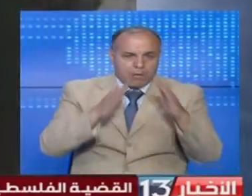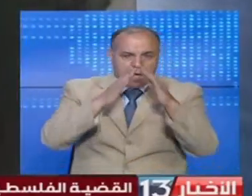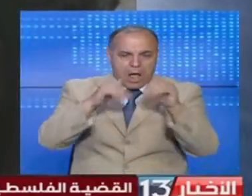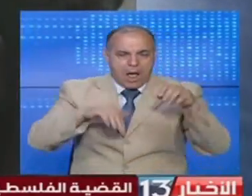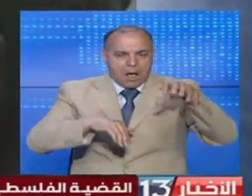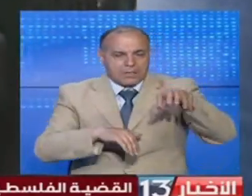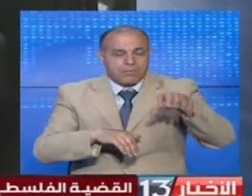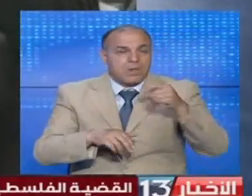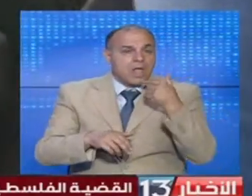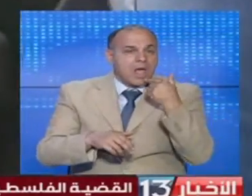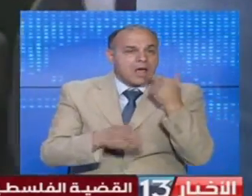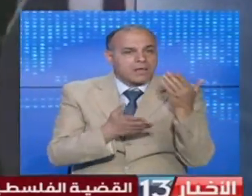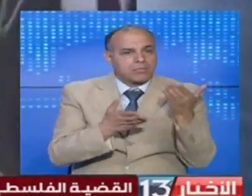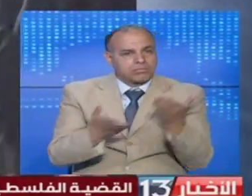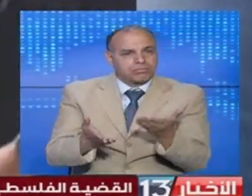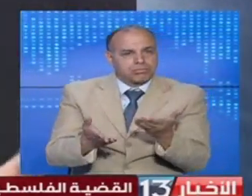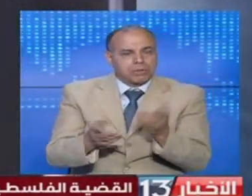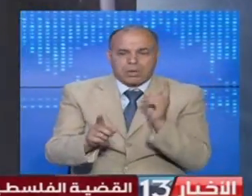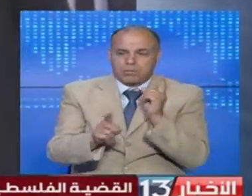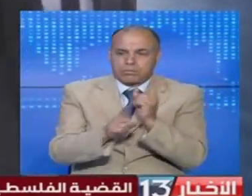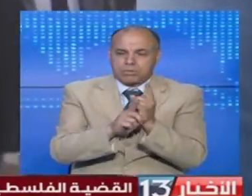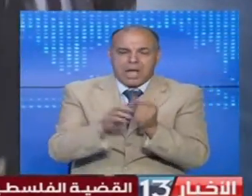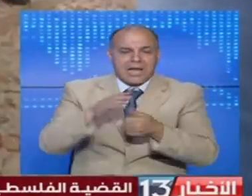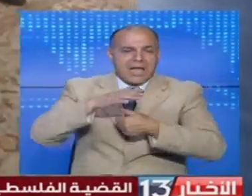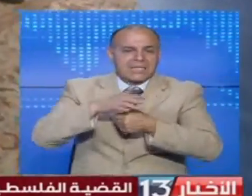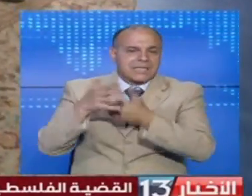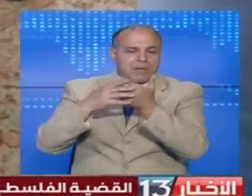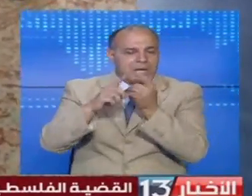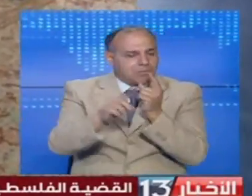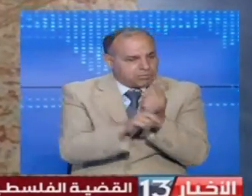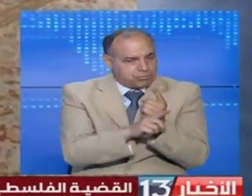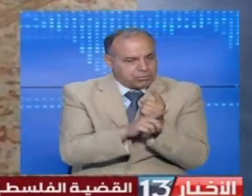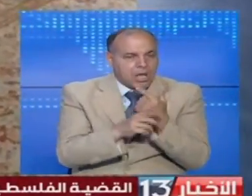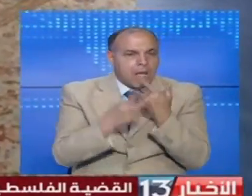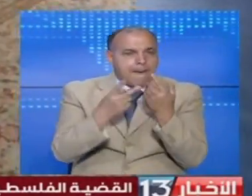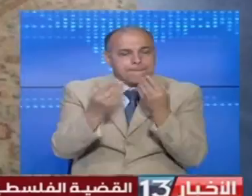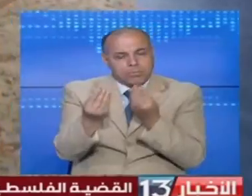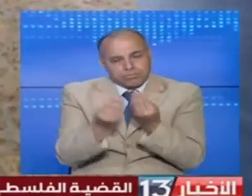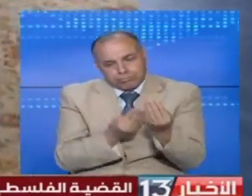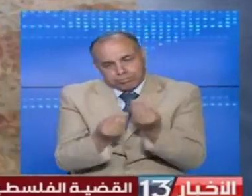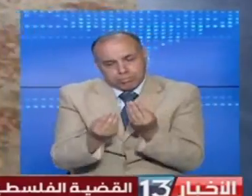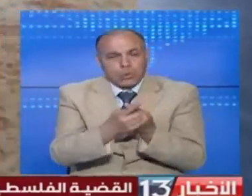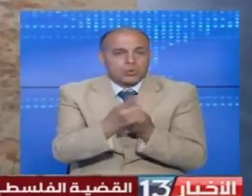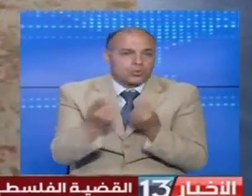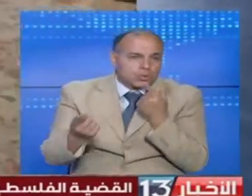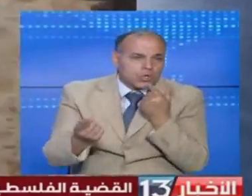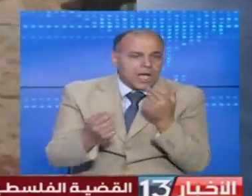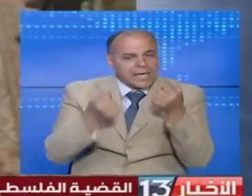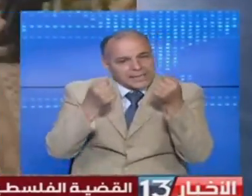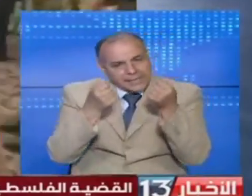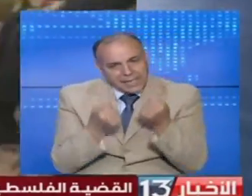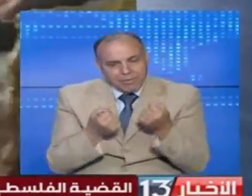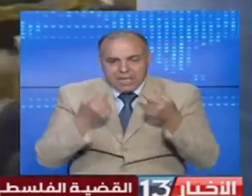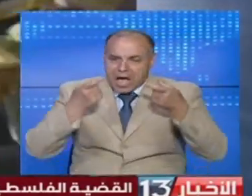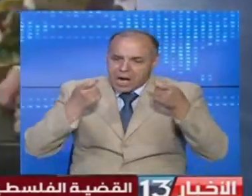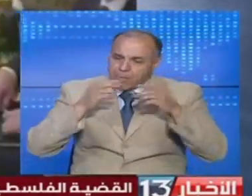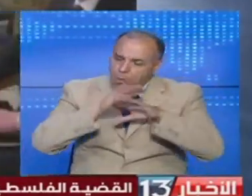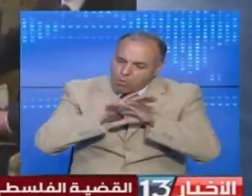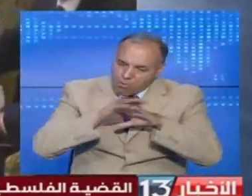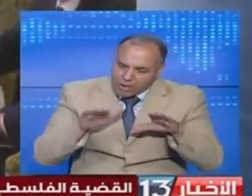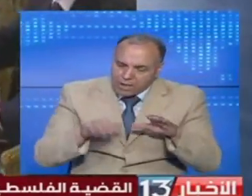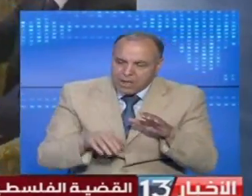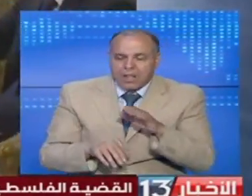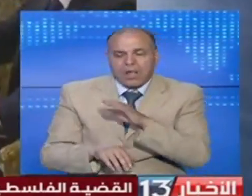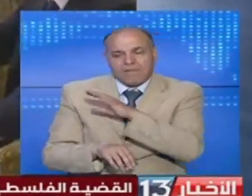اليوم حيث التقى الرئيس المصري السيسي و بحثا السبل الكفيله ب تثبيت وقف اطلاق النار بين